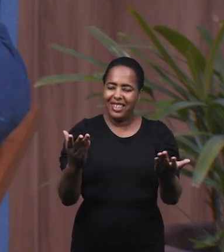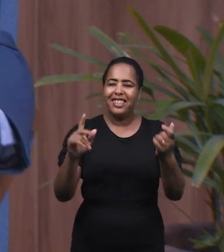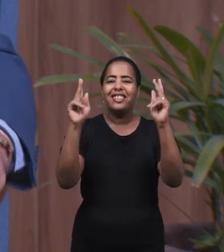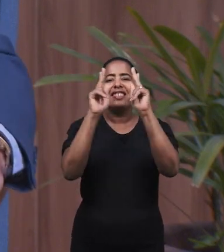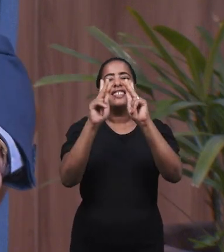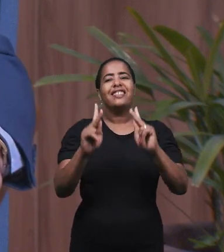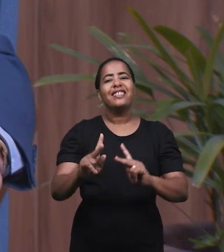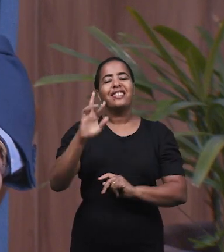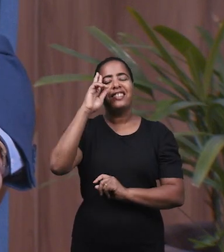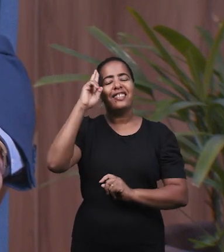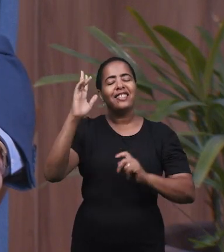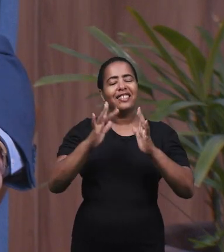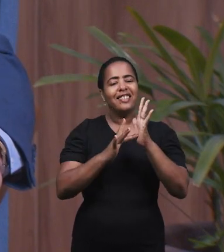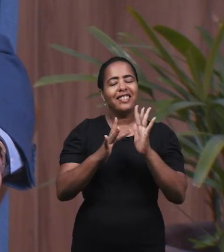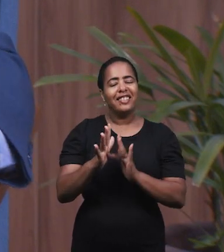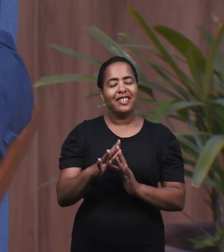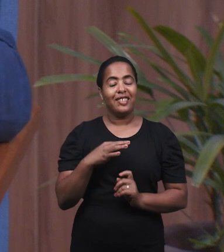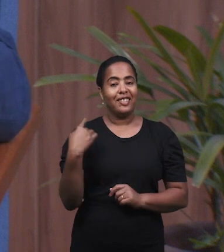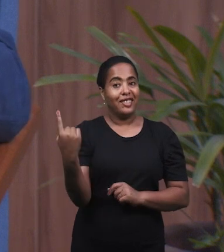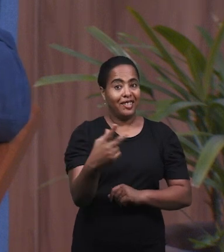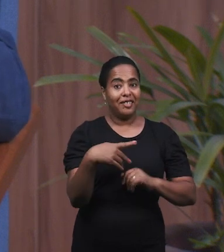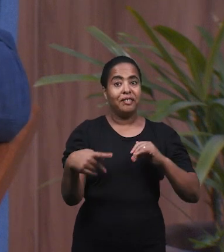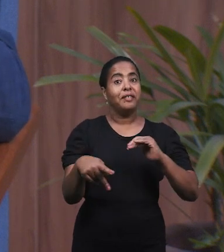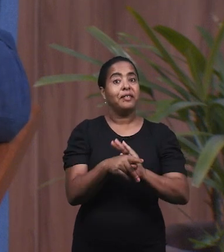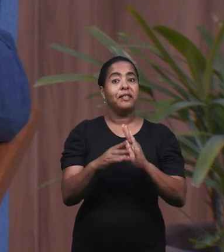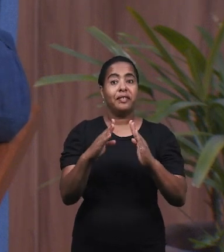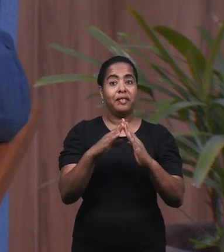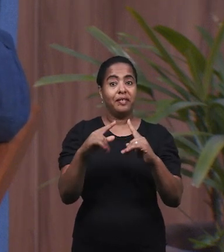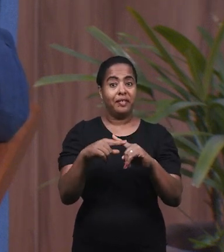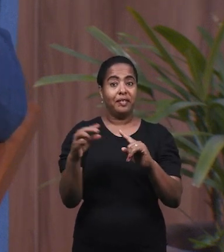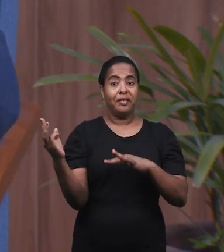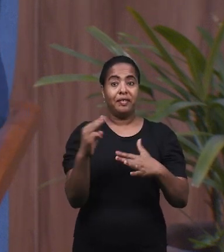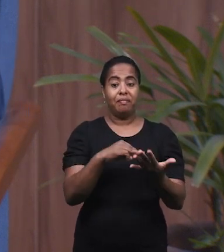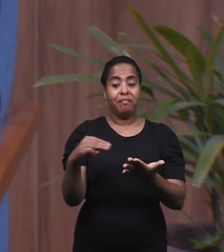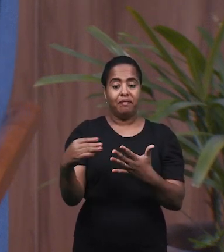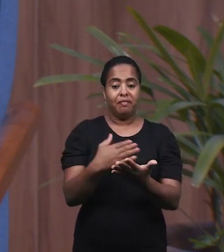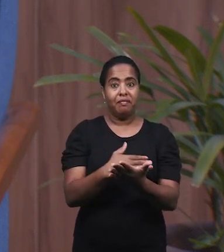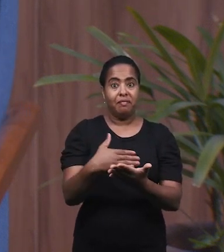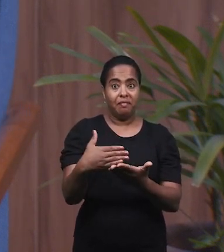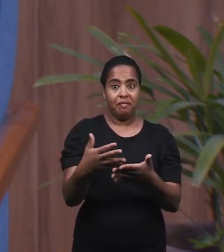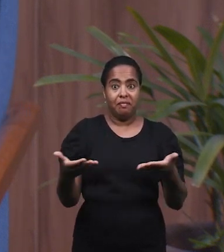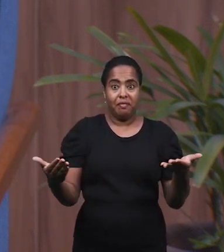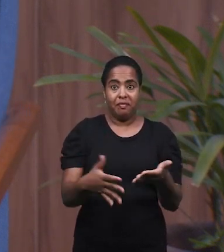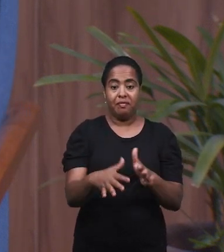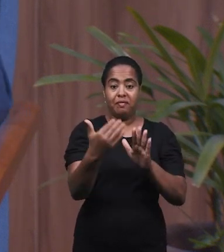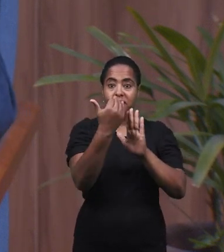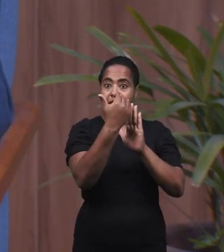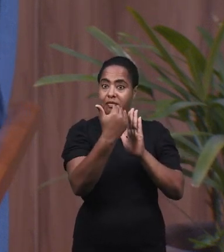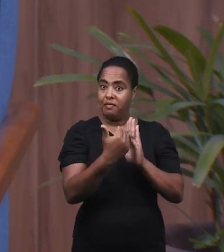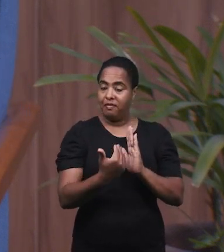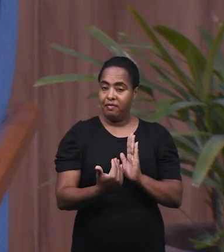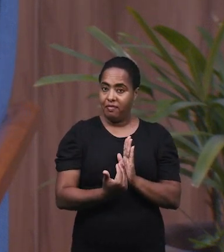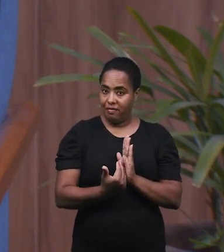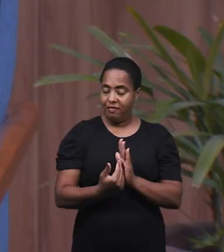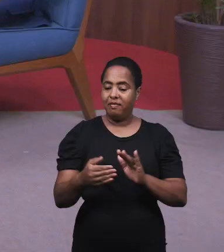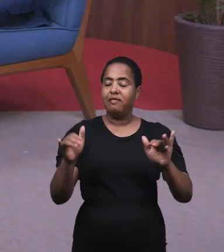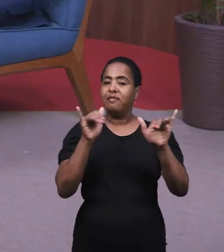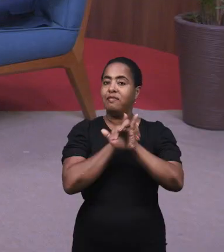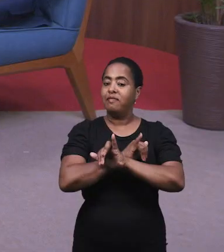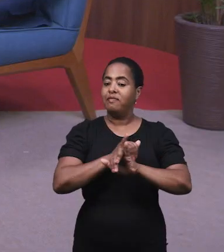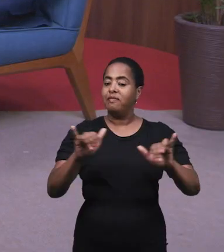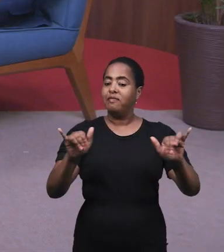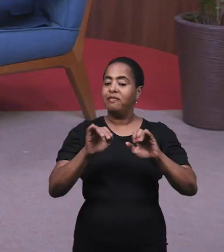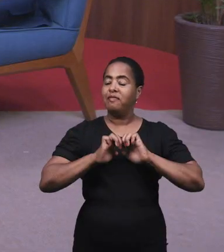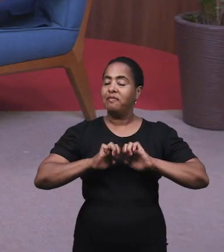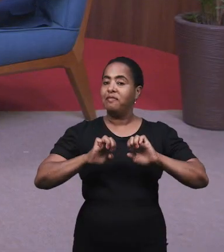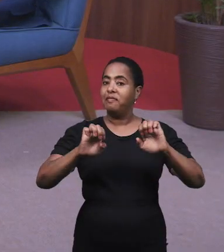Je salue à tous dans la paix du Seigneur Jésus. Nous sommes l'Église chrétienne Maranatha. Nous commençons maintenant une édition de plus de la programmation